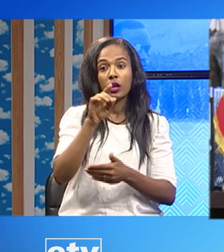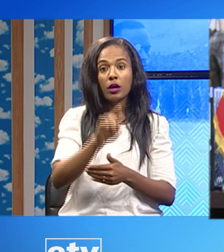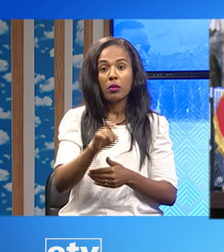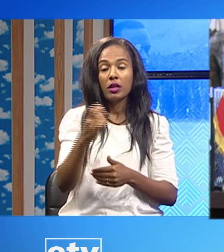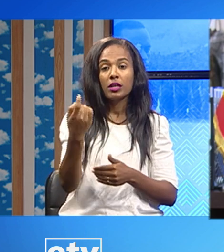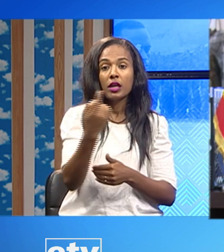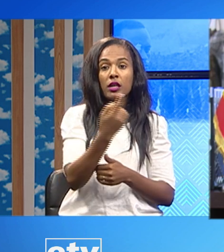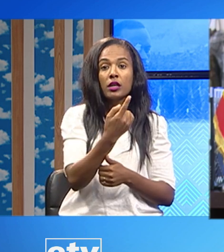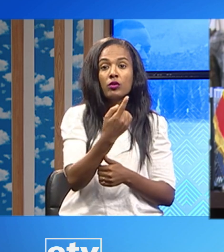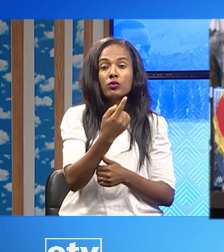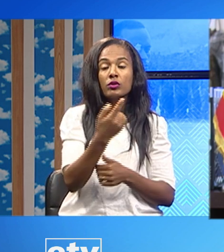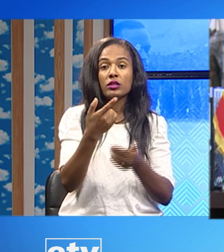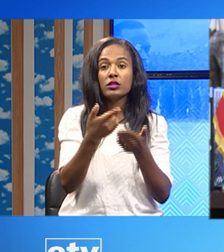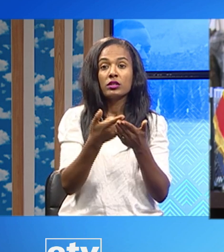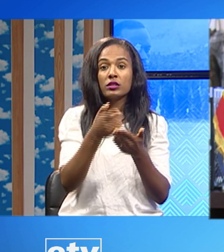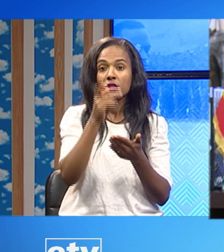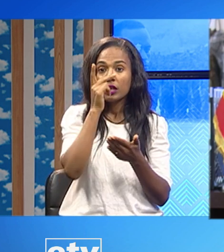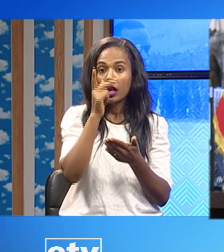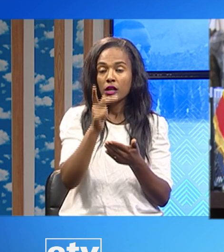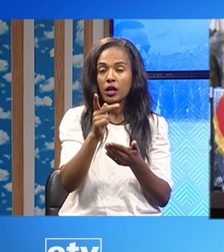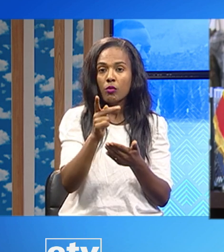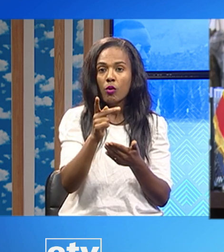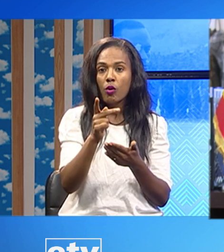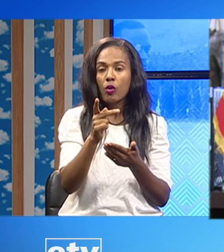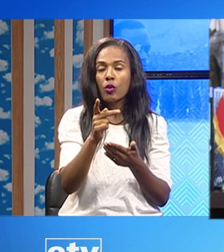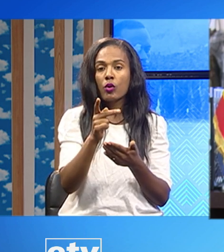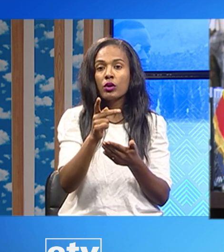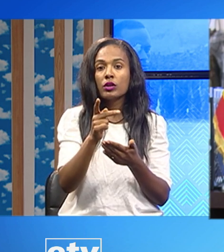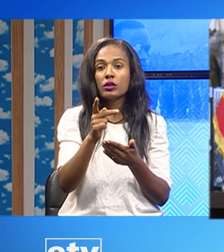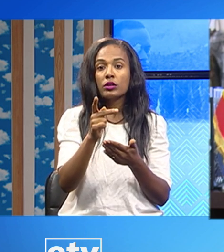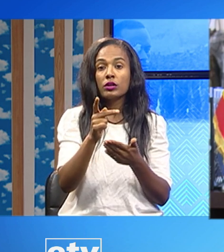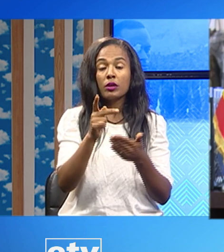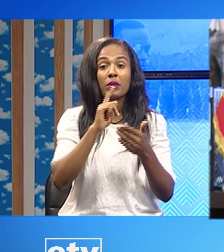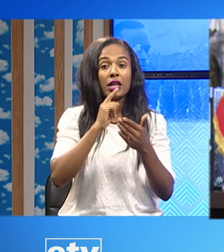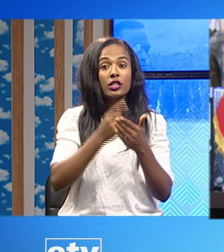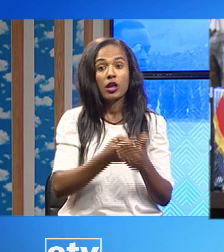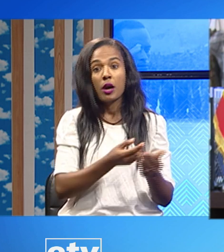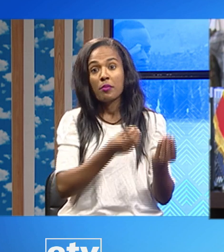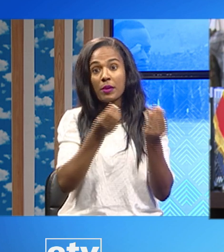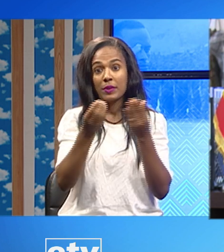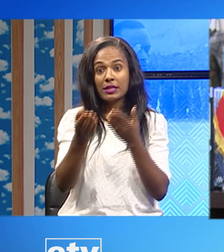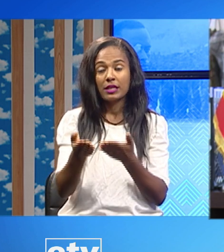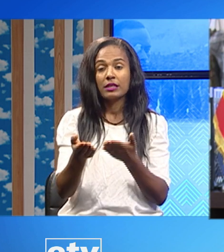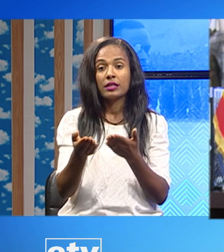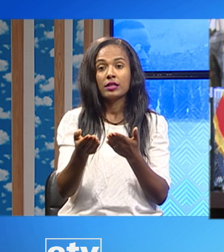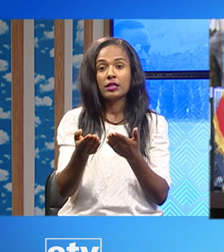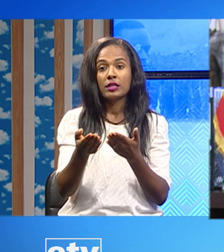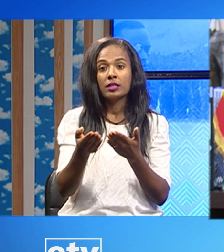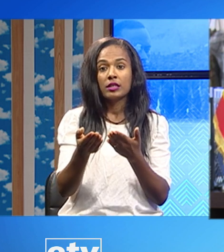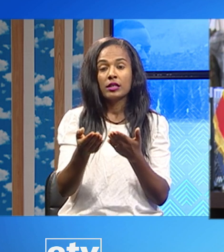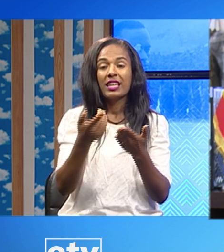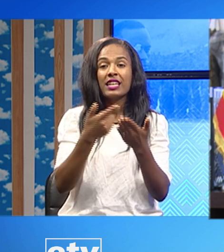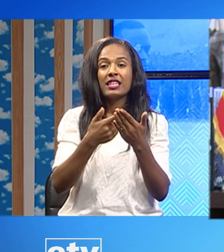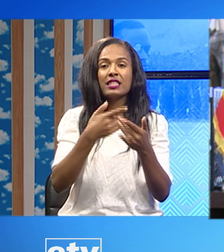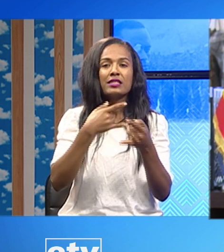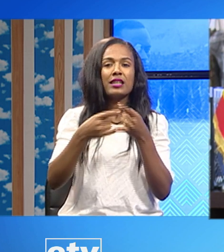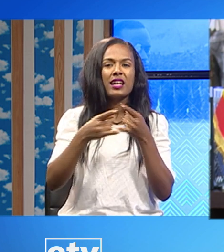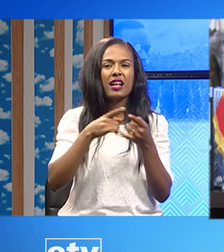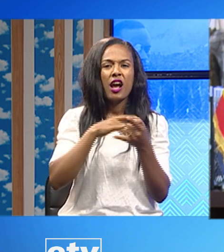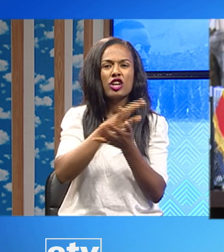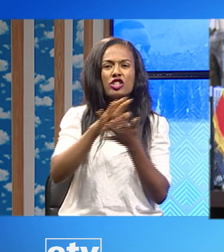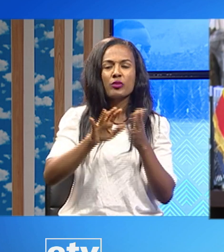የስጋት ምልክቶችን ሲታዩ ደግሞ ለሚመለከተው አካል ወዲያውኑ መረጃ በመስጠት ይህንን ሴረኛ አሸባሪ